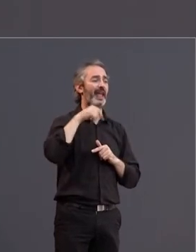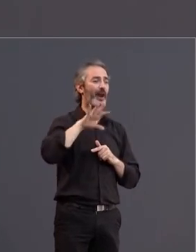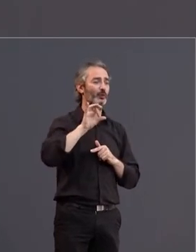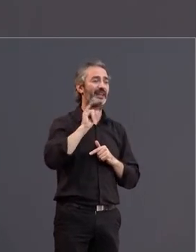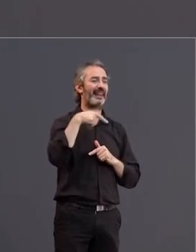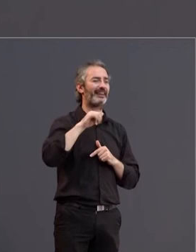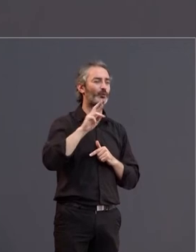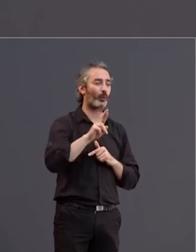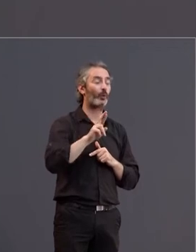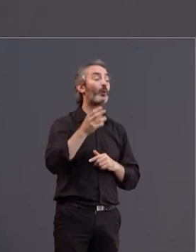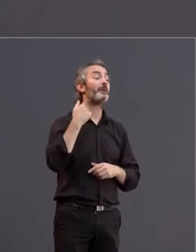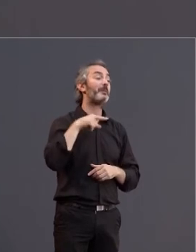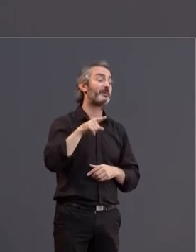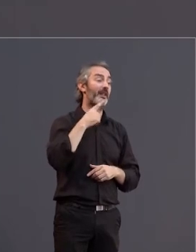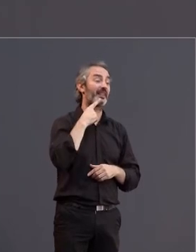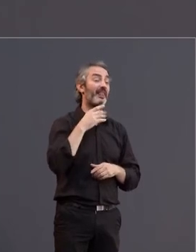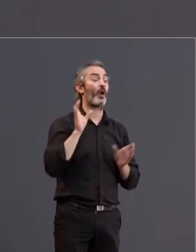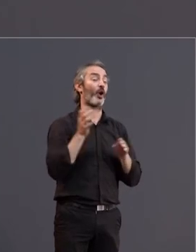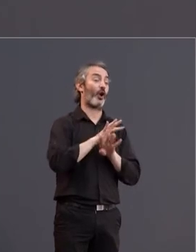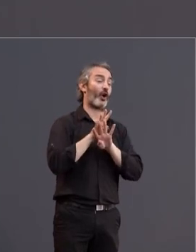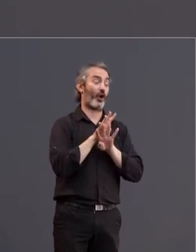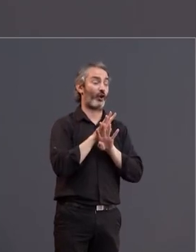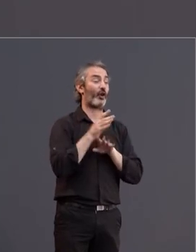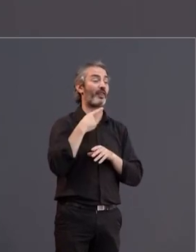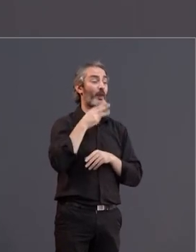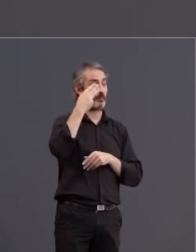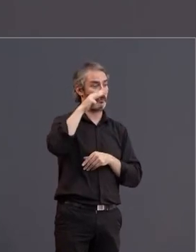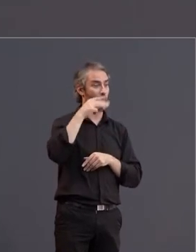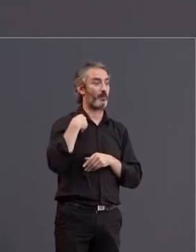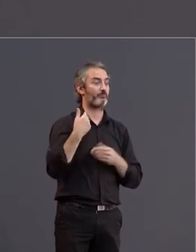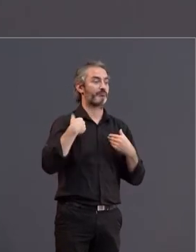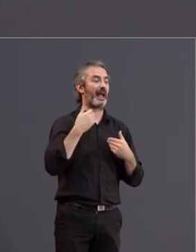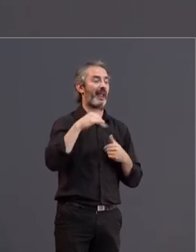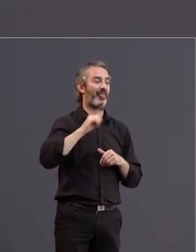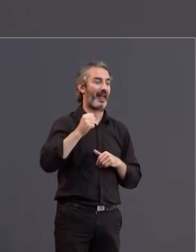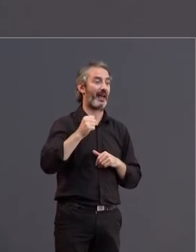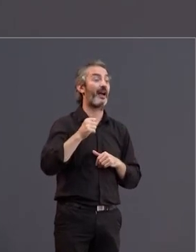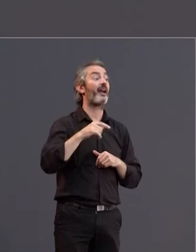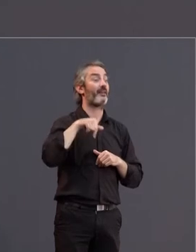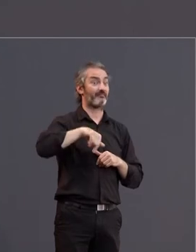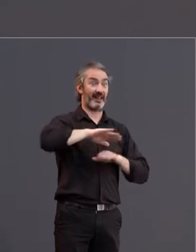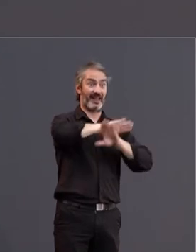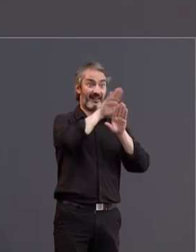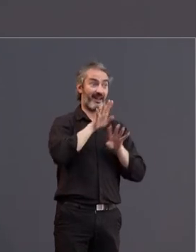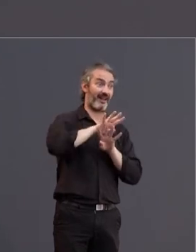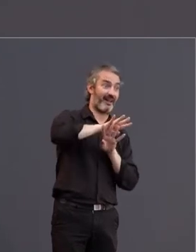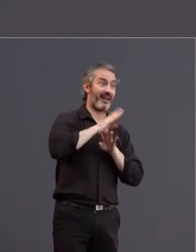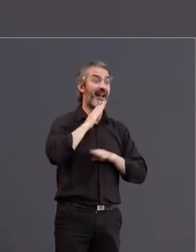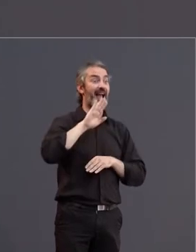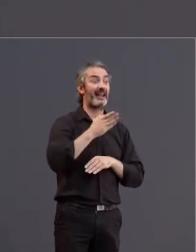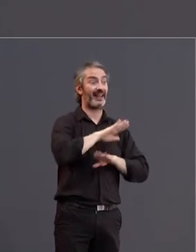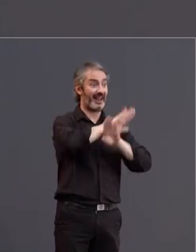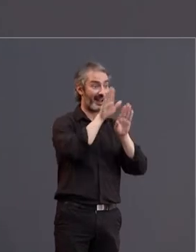que interpretarà el cor de la UPF, dirigit per Aida Vera. I quan acabi l'himne, els graduats